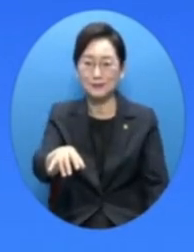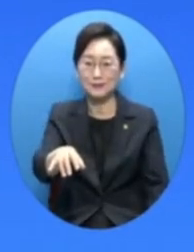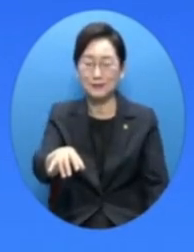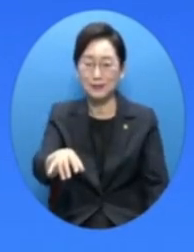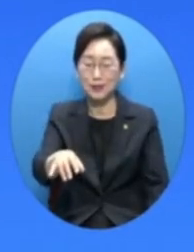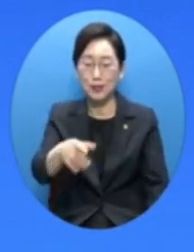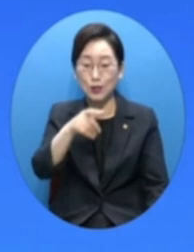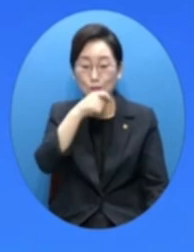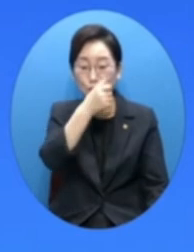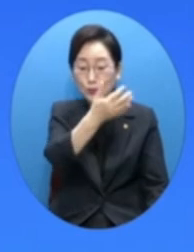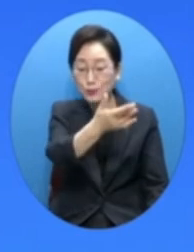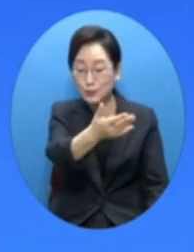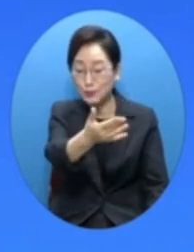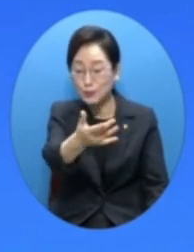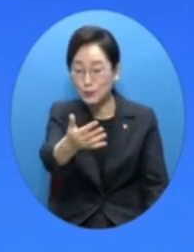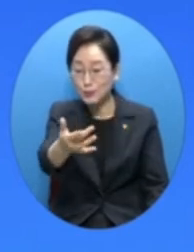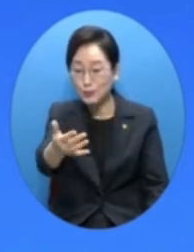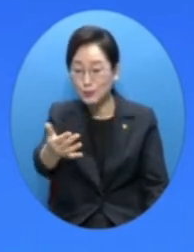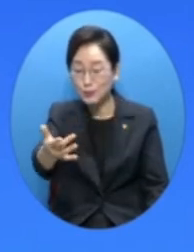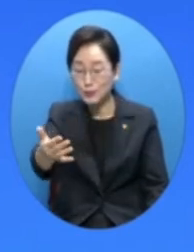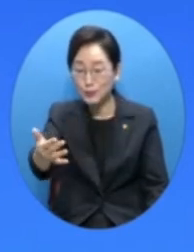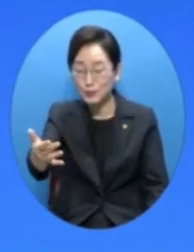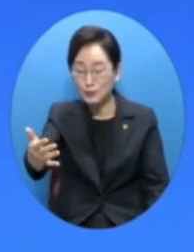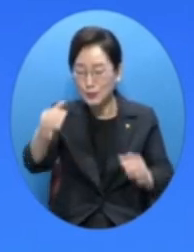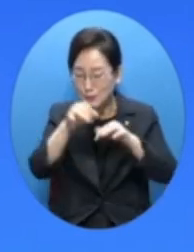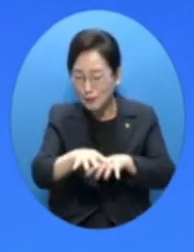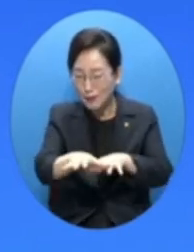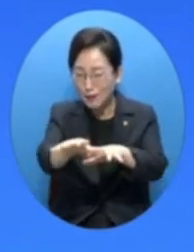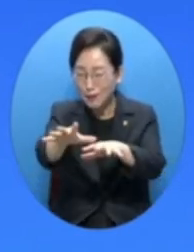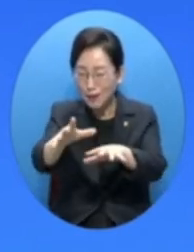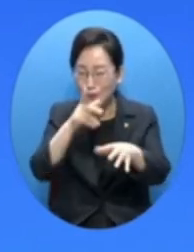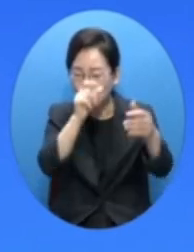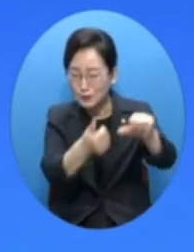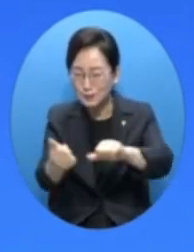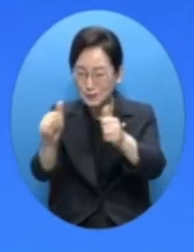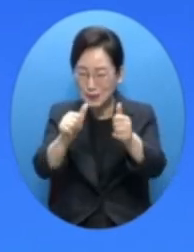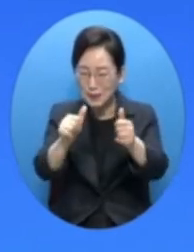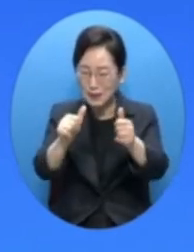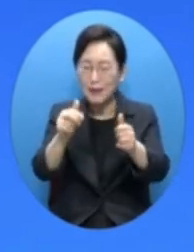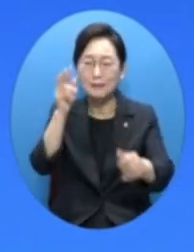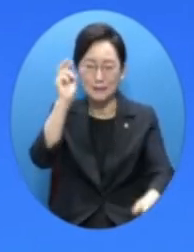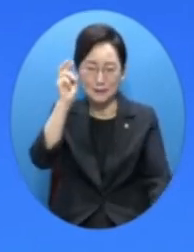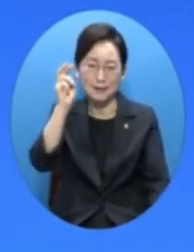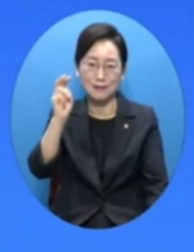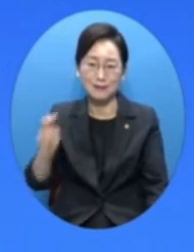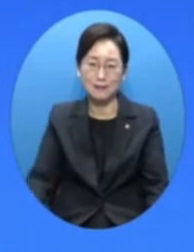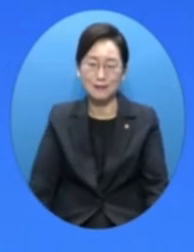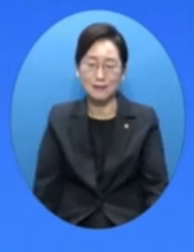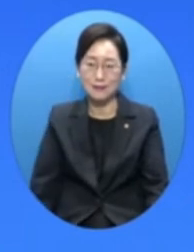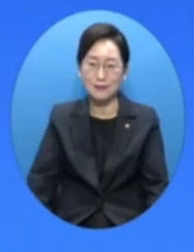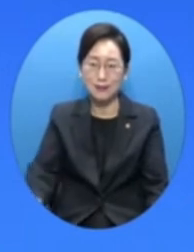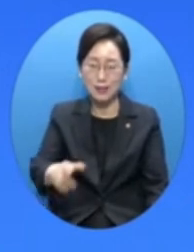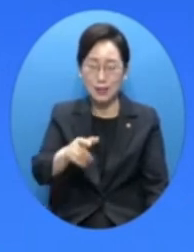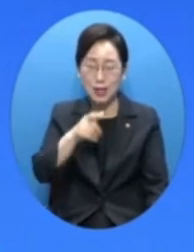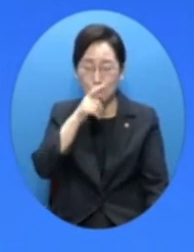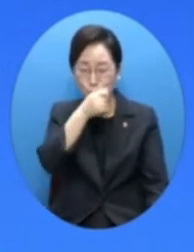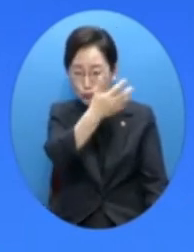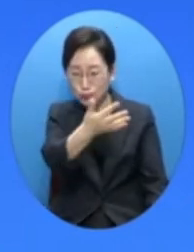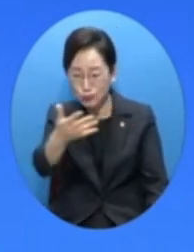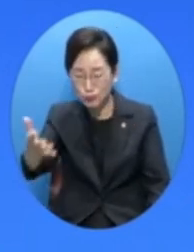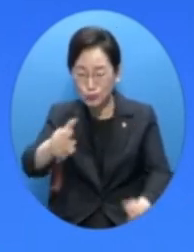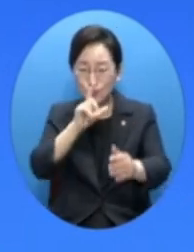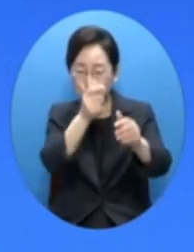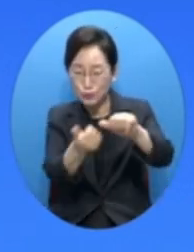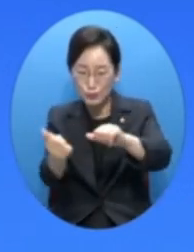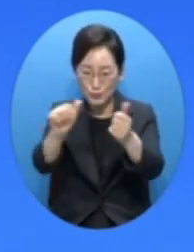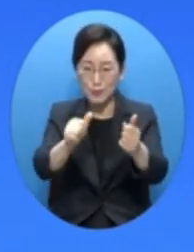물이 흐르고 있어서 그곳에 가서 다 침례를 받았을 것이라고 추측을 합니다. 흐르는 물에 그때는 다 침례를 받았으니까요.